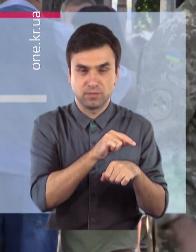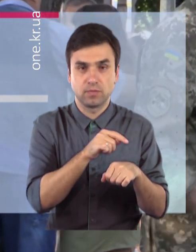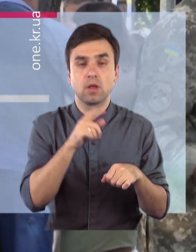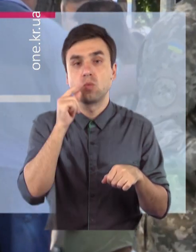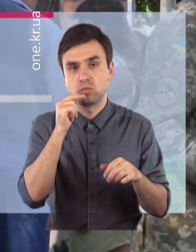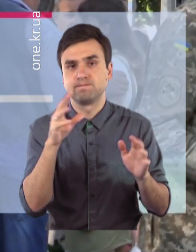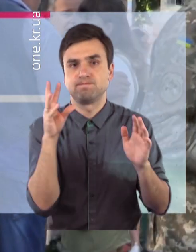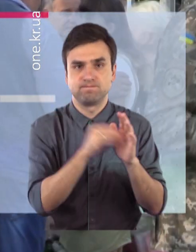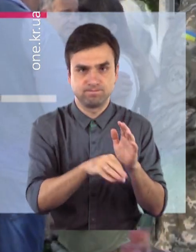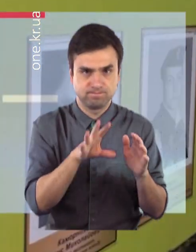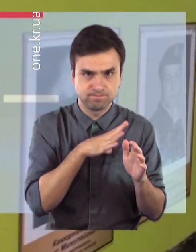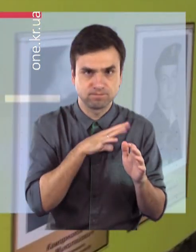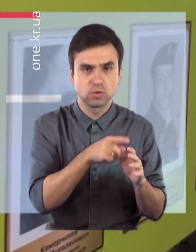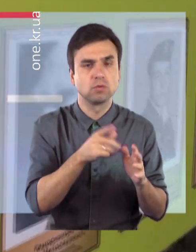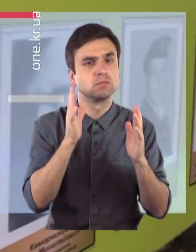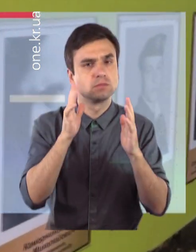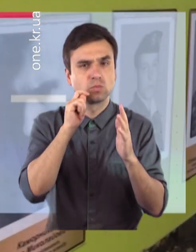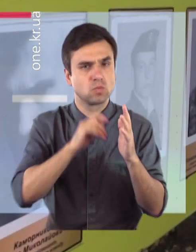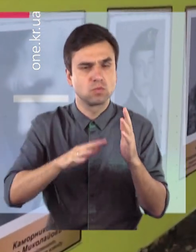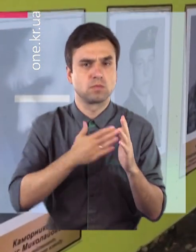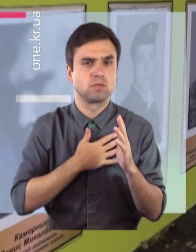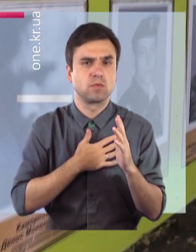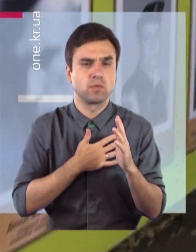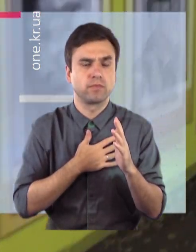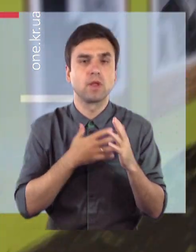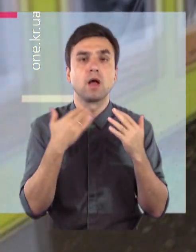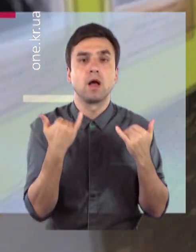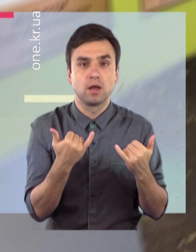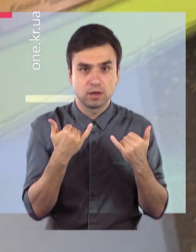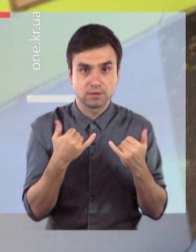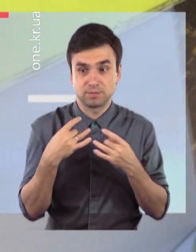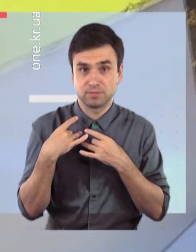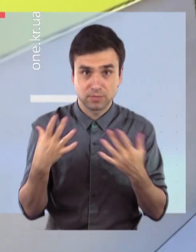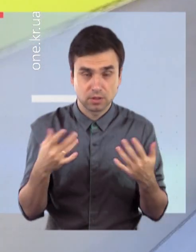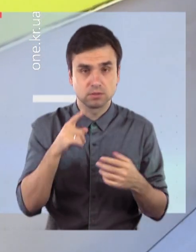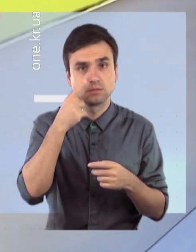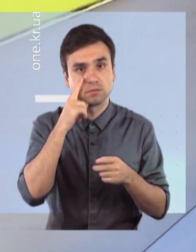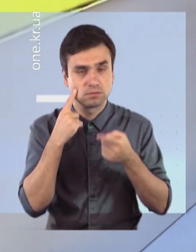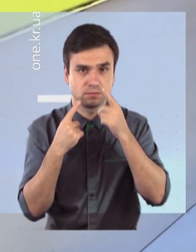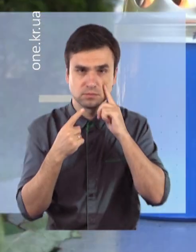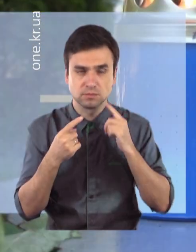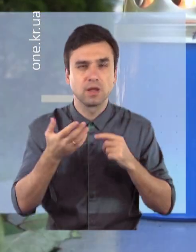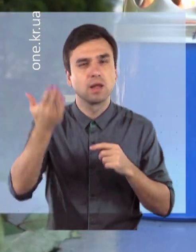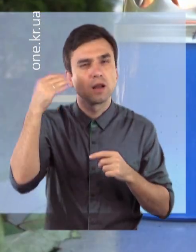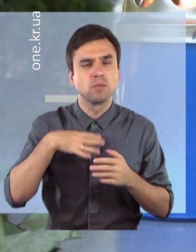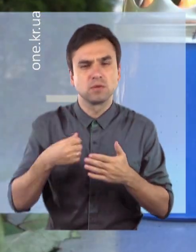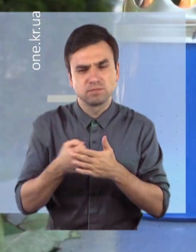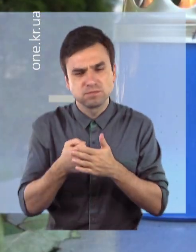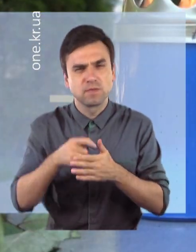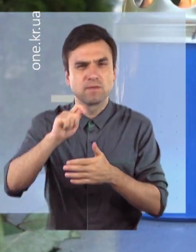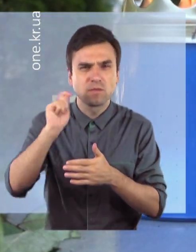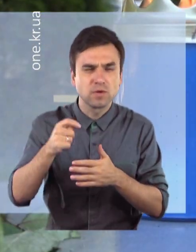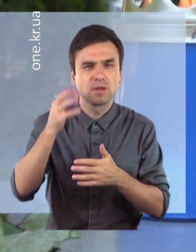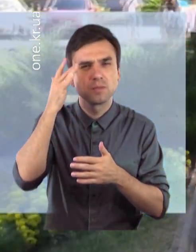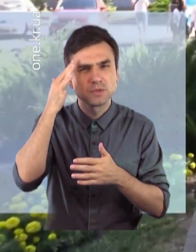позицію і любов до рідної держави. А сьогодні просто не може стримати сльози від щастя, коли бачить результати того, за що боровся разом